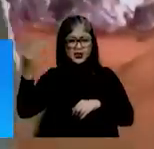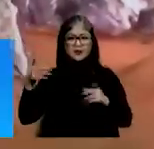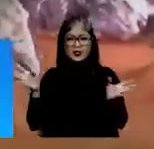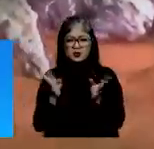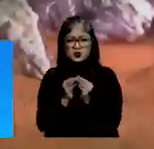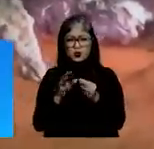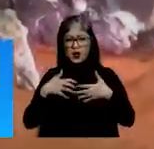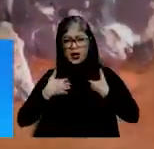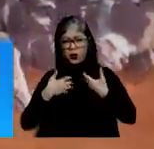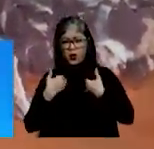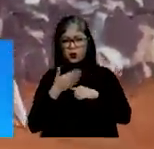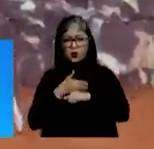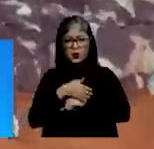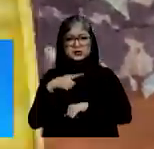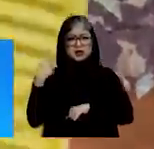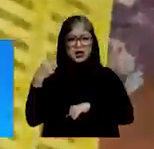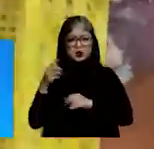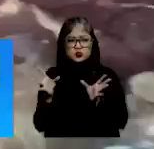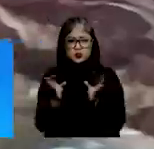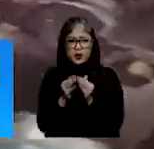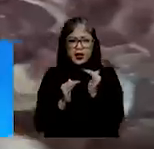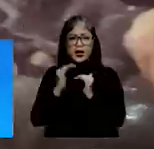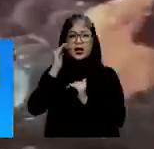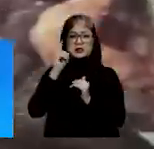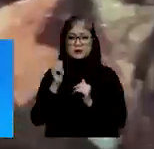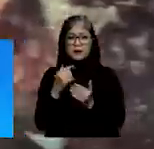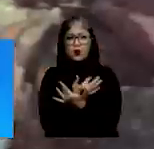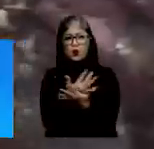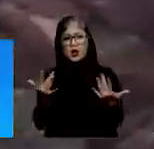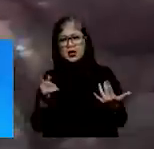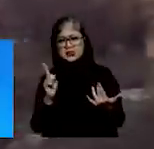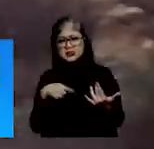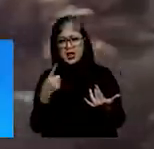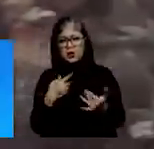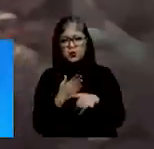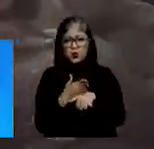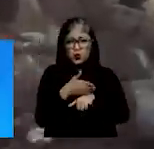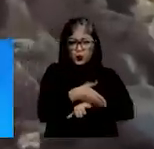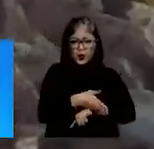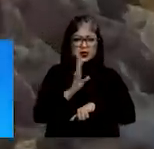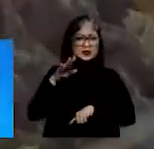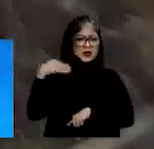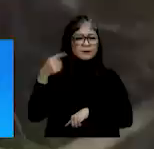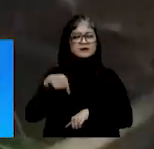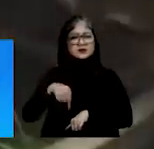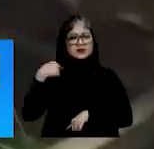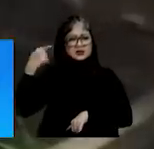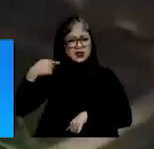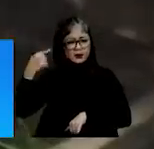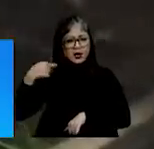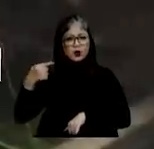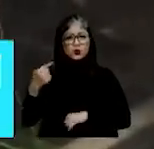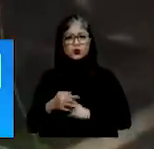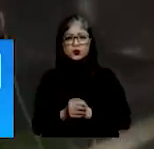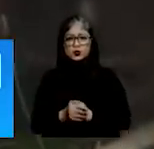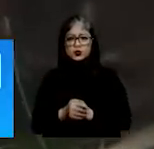memang selalu fantastis karena warga dusun yang rutin berkurban setiap tahun. Salah satunya Muhammad